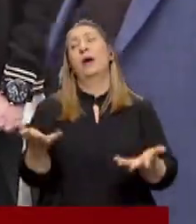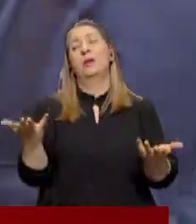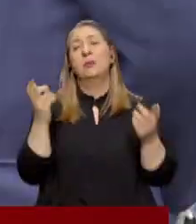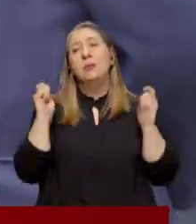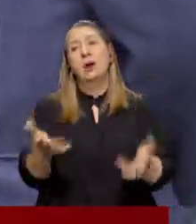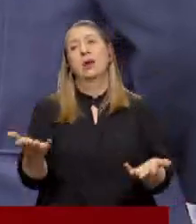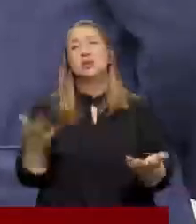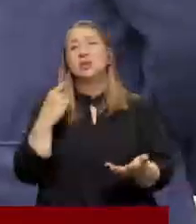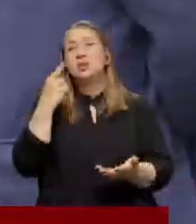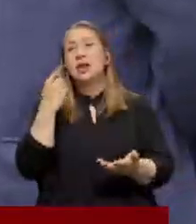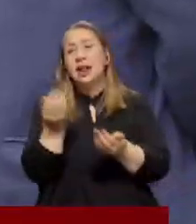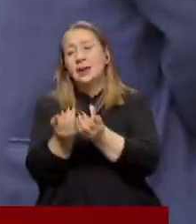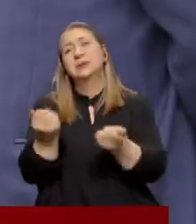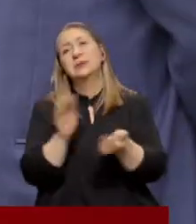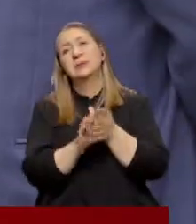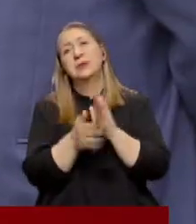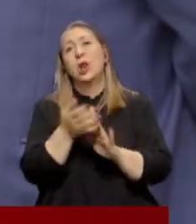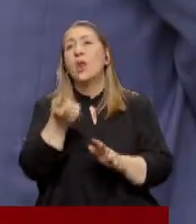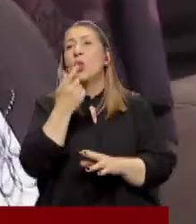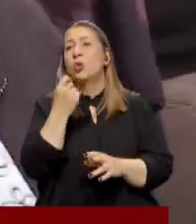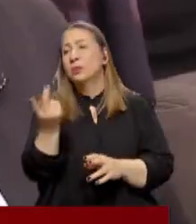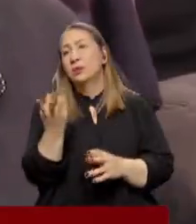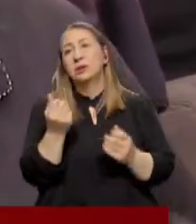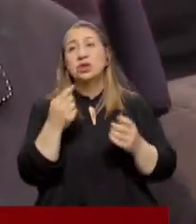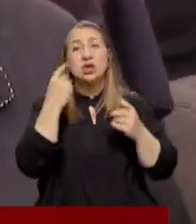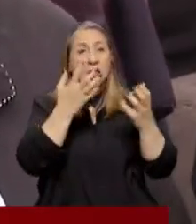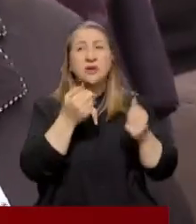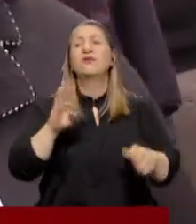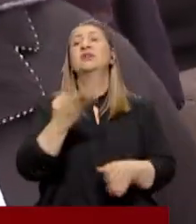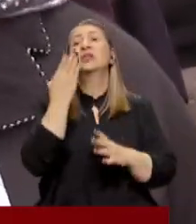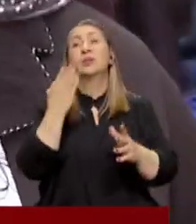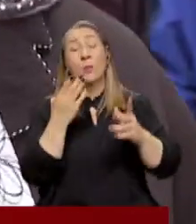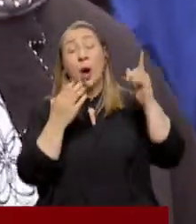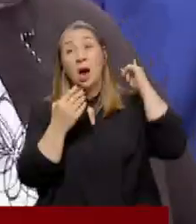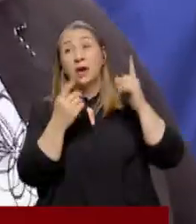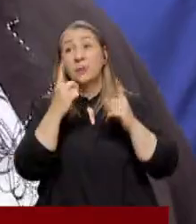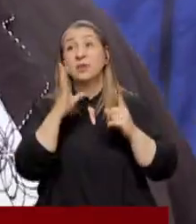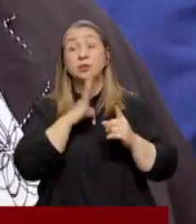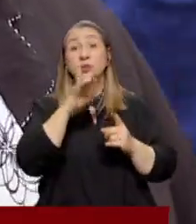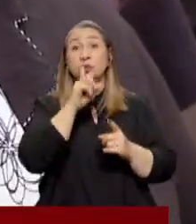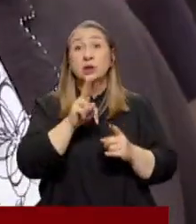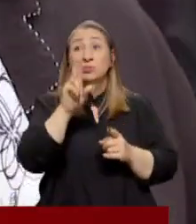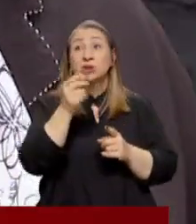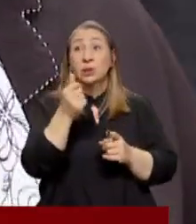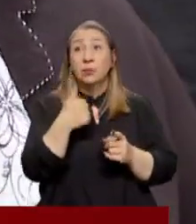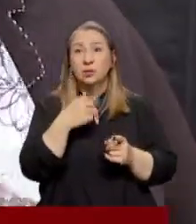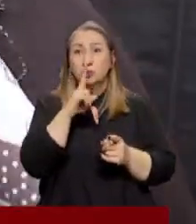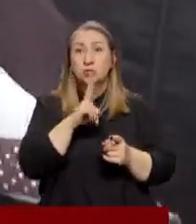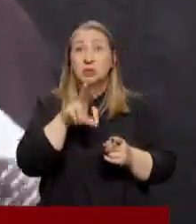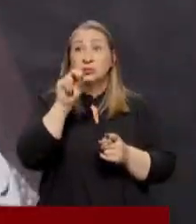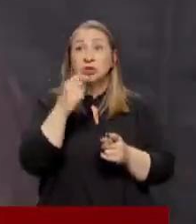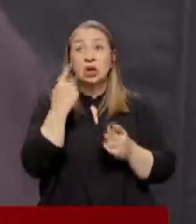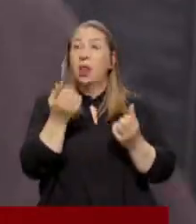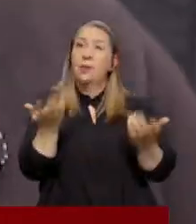çok pahalı. Şeker alacağım abi, burada lokum alacağım biraz. Şeker alacaktım, ondan da vazgeçtim. Şu arkada bir yerde sorduk, 170 lira, ben 170 liralık